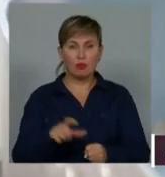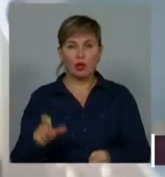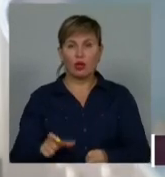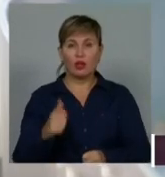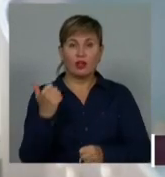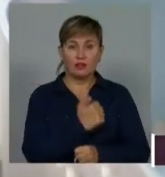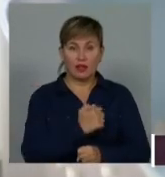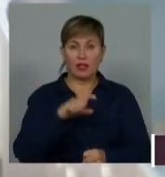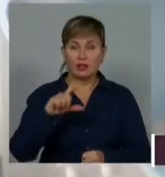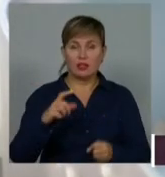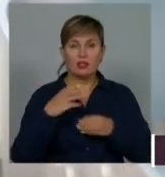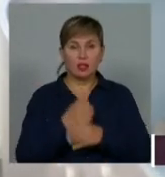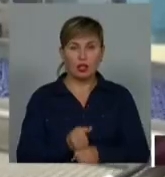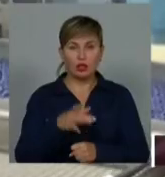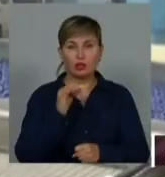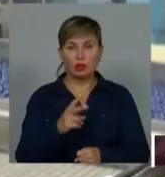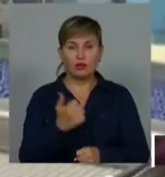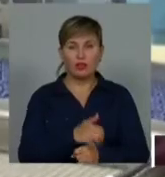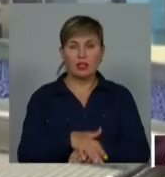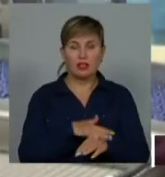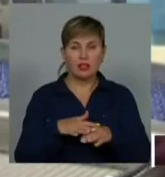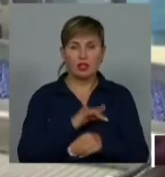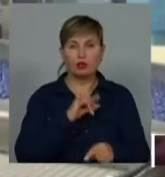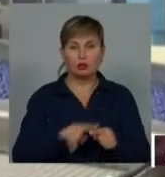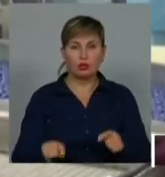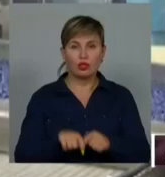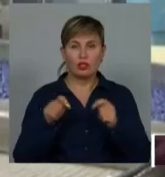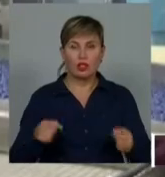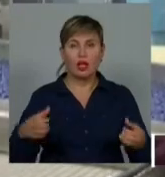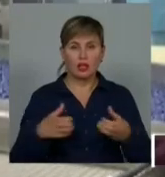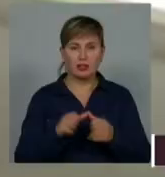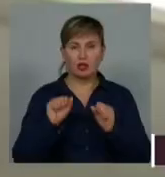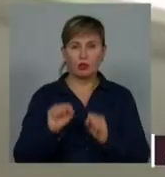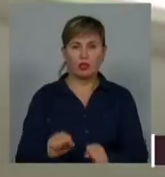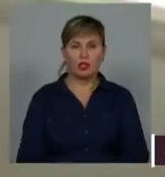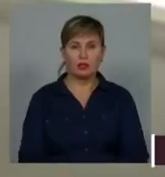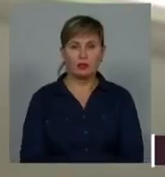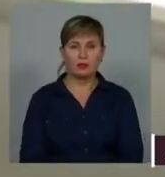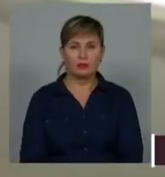препарата, «Спутник Лайт» сократит сроки вакцинации населения и ускорит создание коллективного иммунитета.